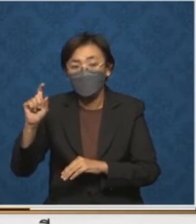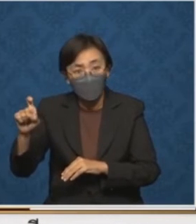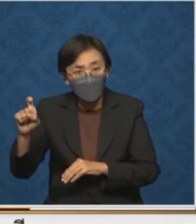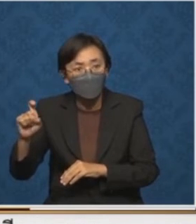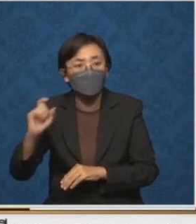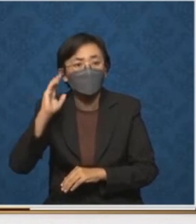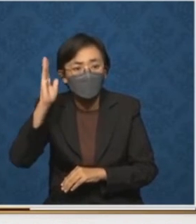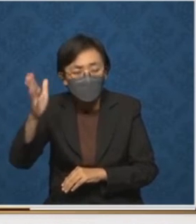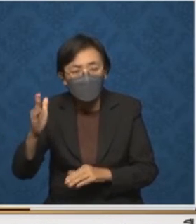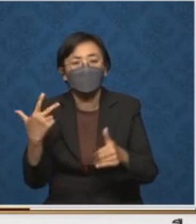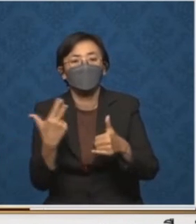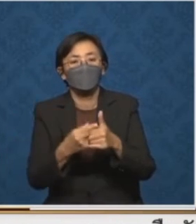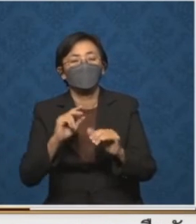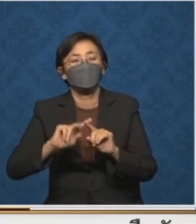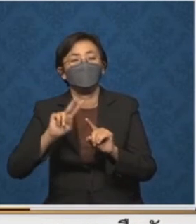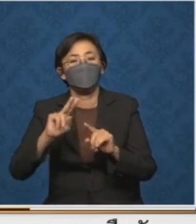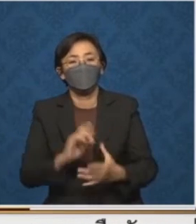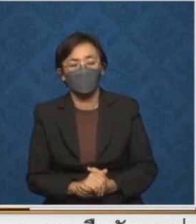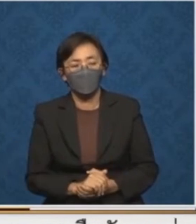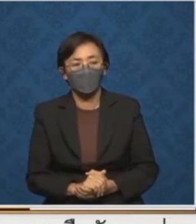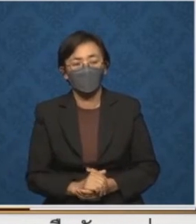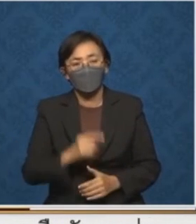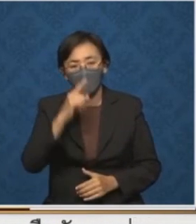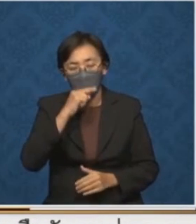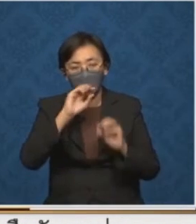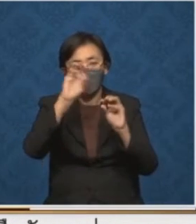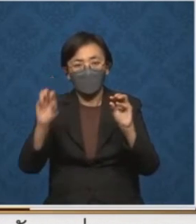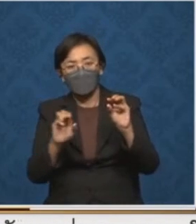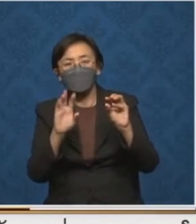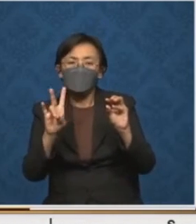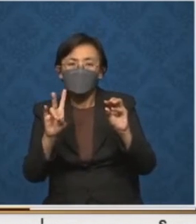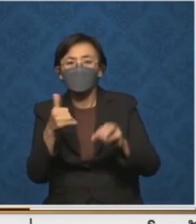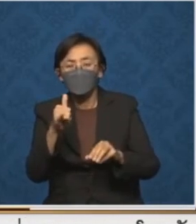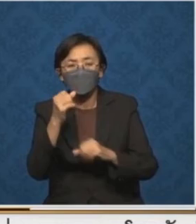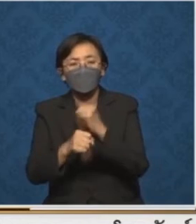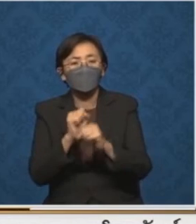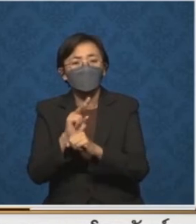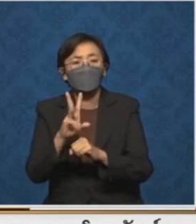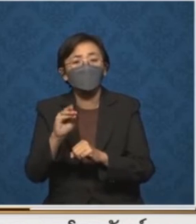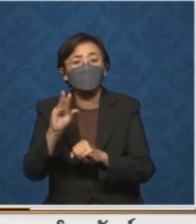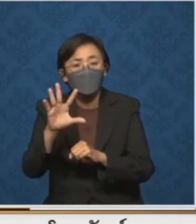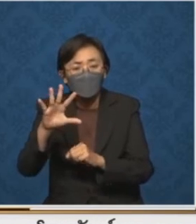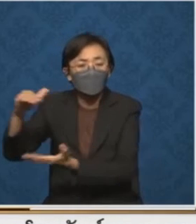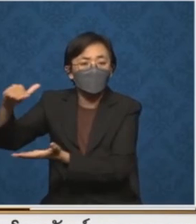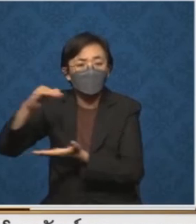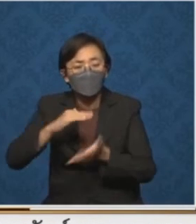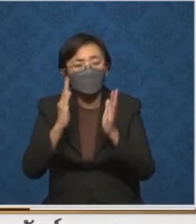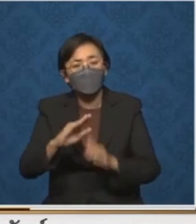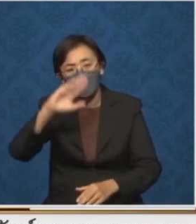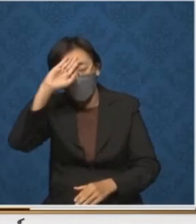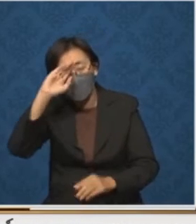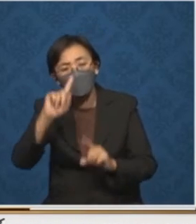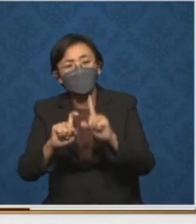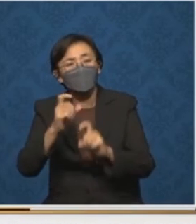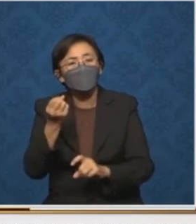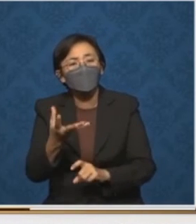ดเรื่การฉีวักซินไข้ผมบอกทุกคนบอกเอาสไลด์ออกหมดและสิบกาแผ่นแล้วเขีนเคองหมายคำถาม 5 ตัว